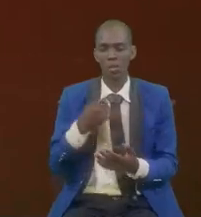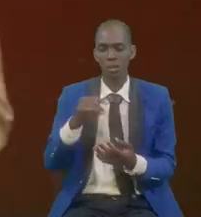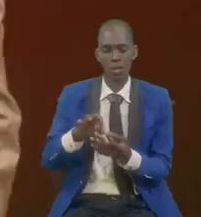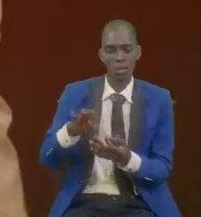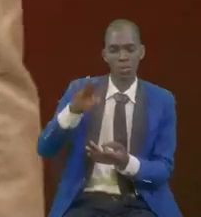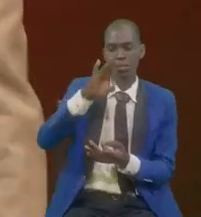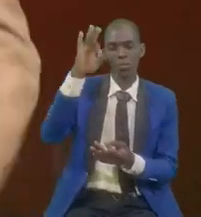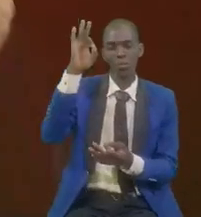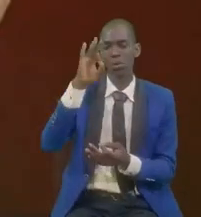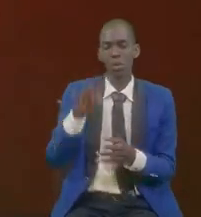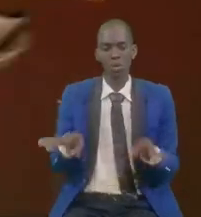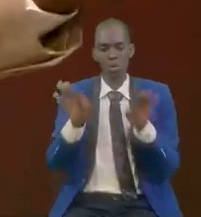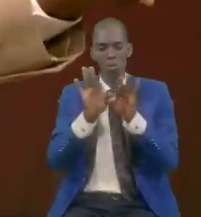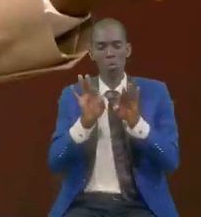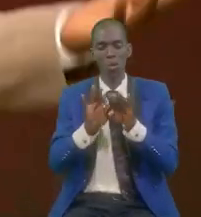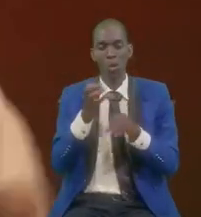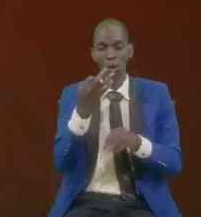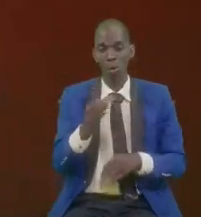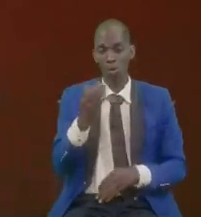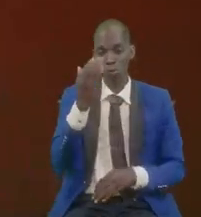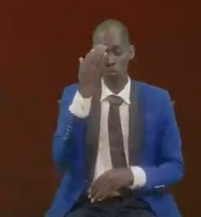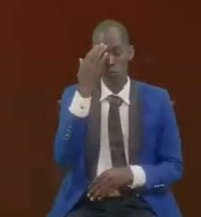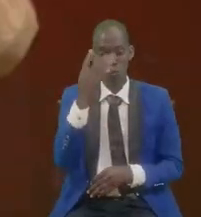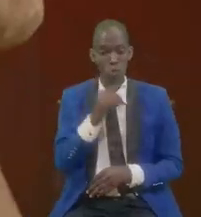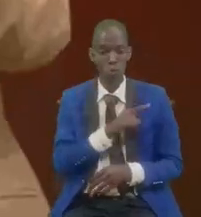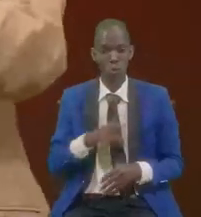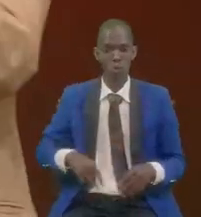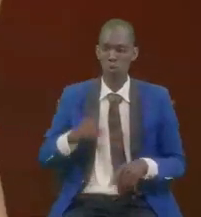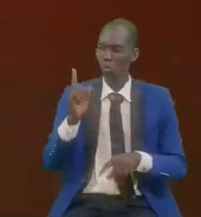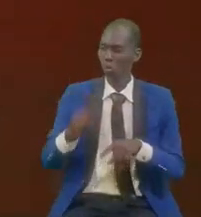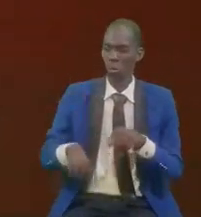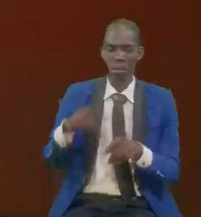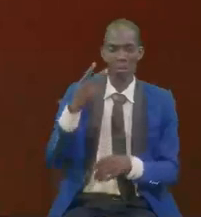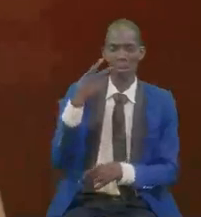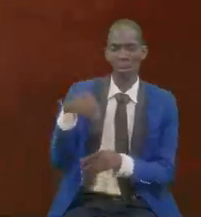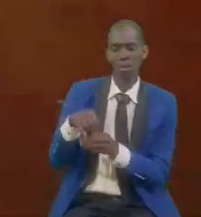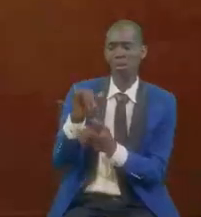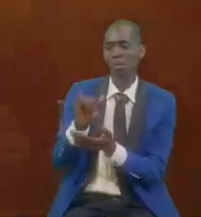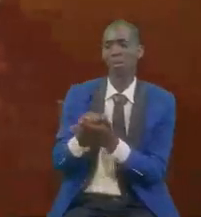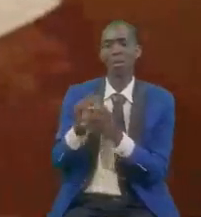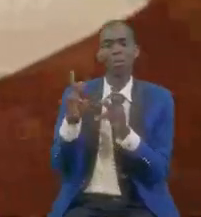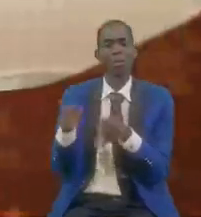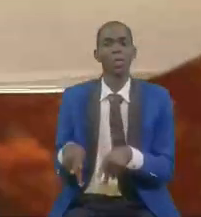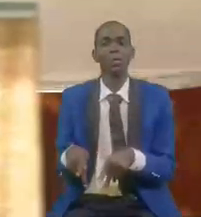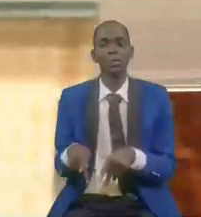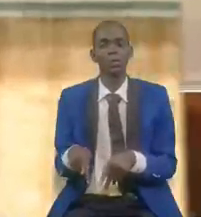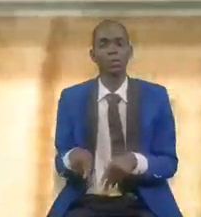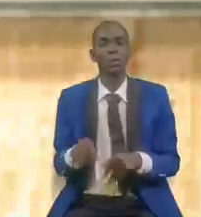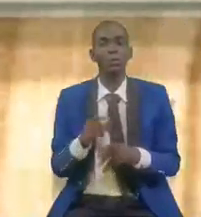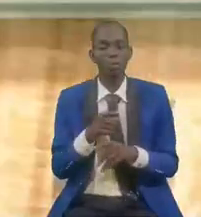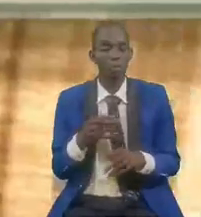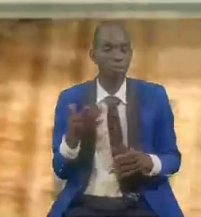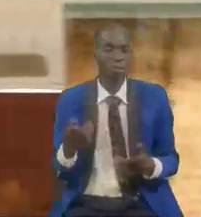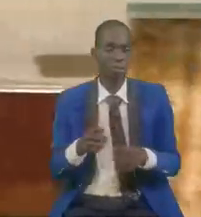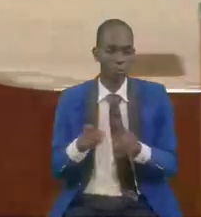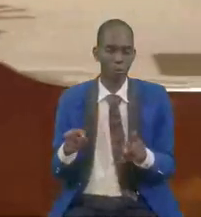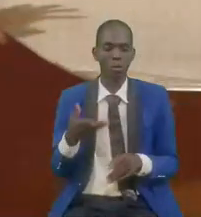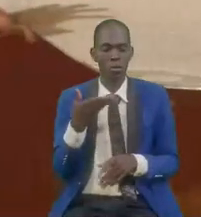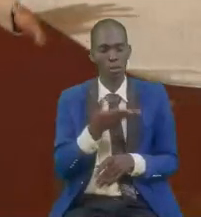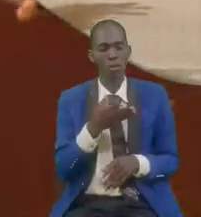et l'essence scripturaire, spirituelle de connaître le Seigneur, on peut ne pas le voir. Mais il y a celui qui